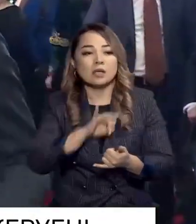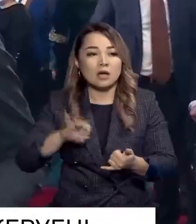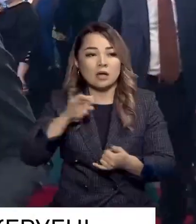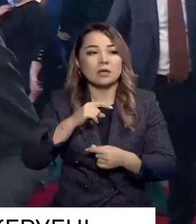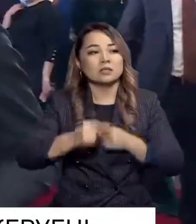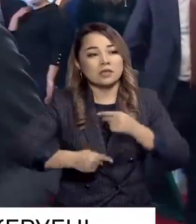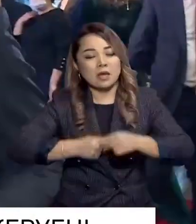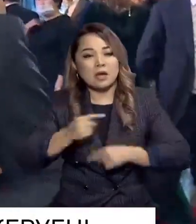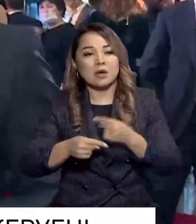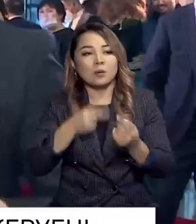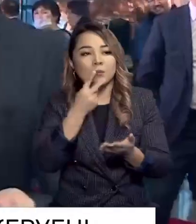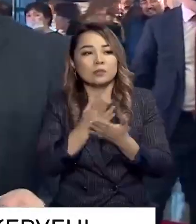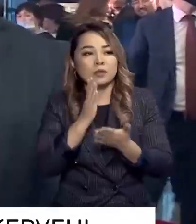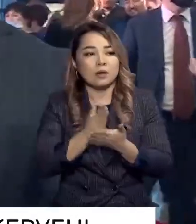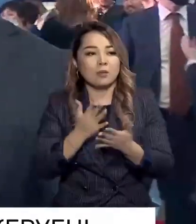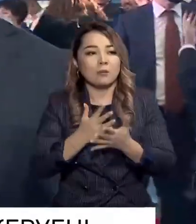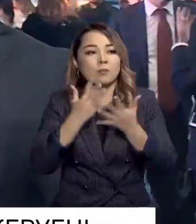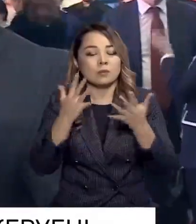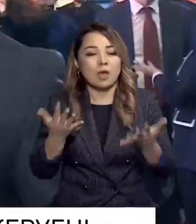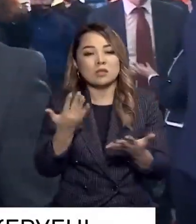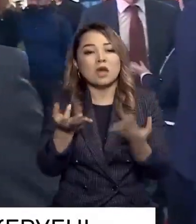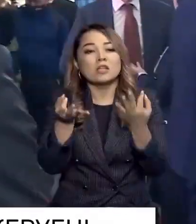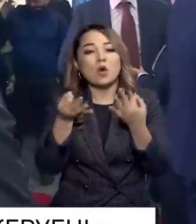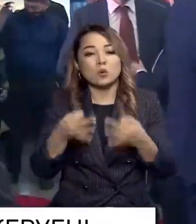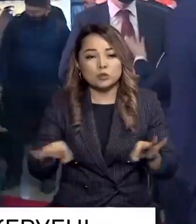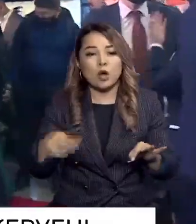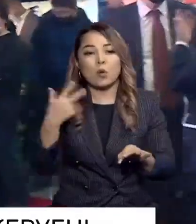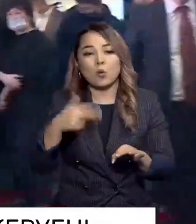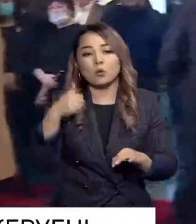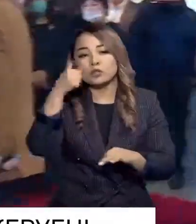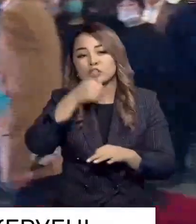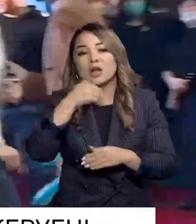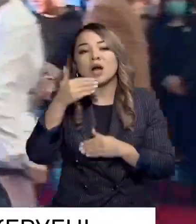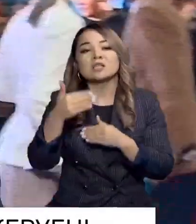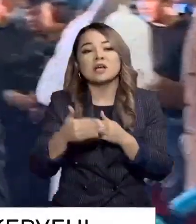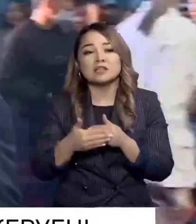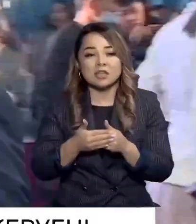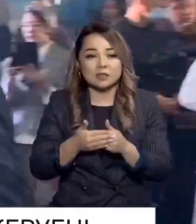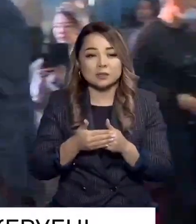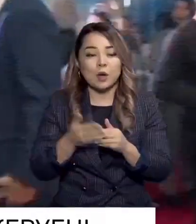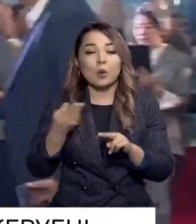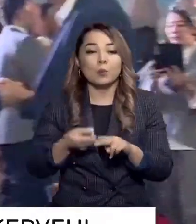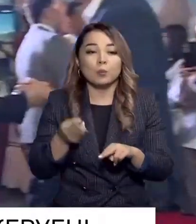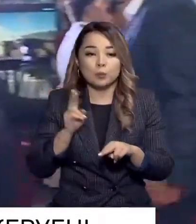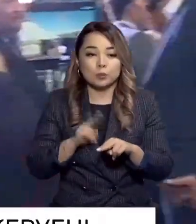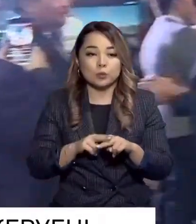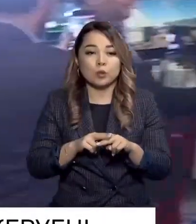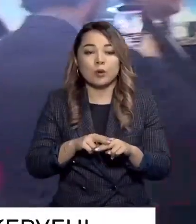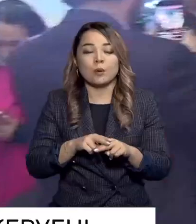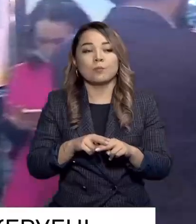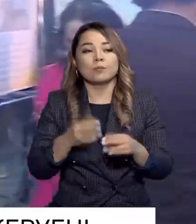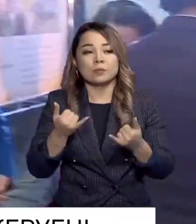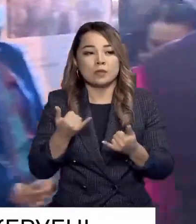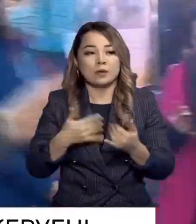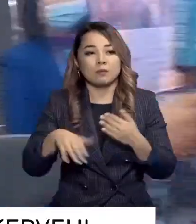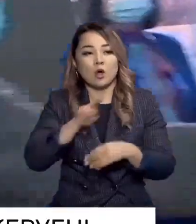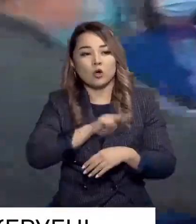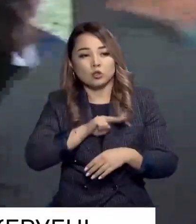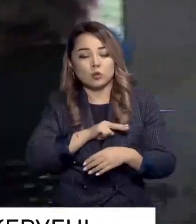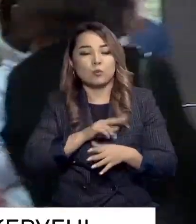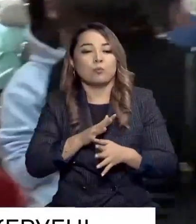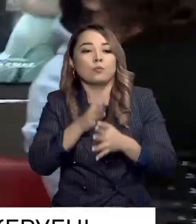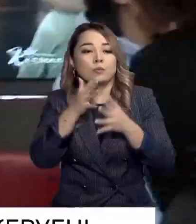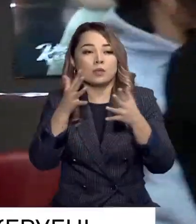телехикаяларға басымдық береді. Ал тәуелсіздіктің 30 жылдығы қарсаңында бұл бағыттағы жұмыстар еселене